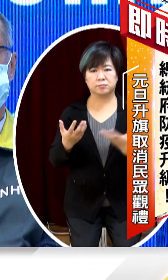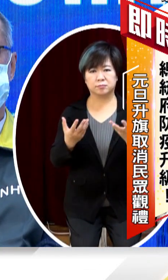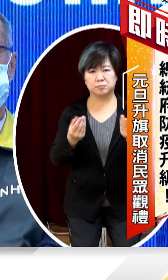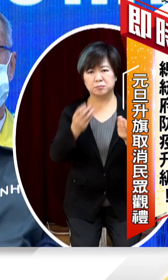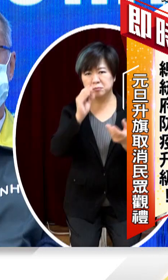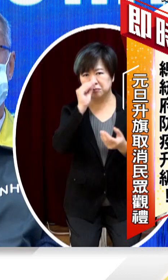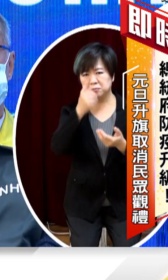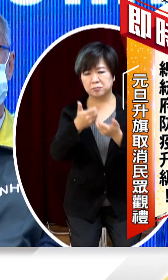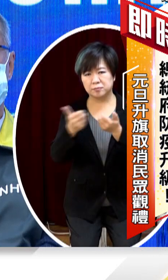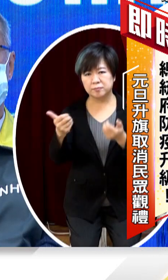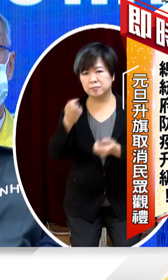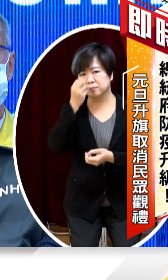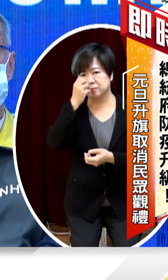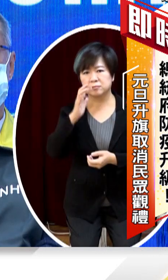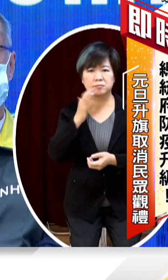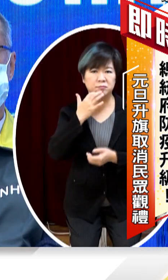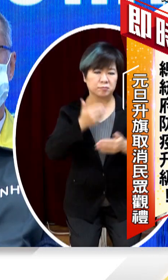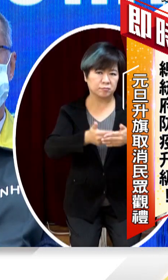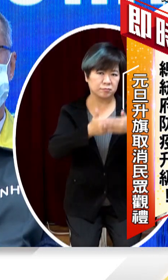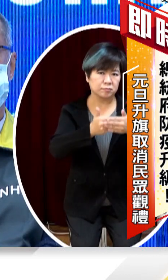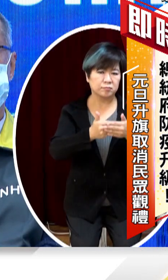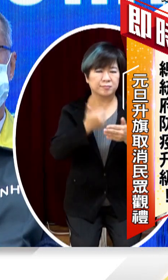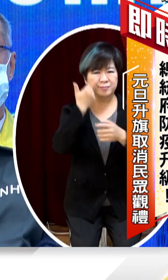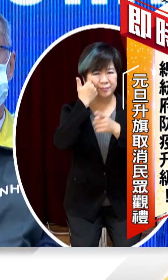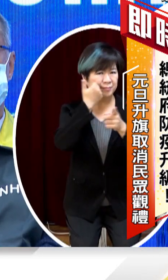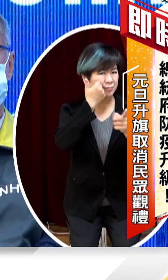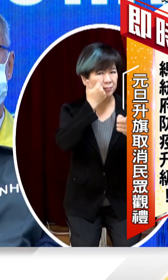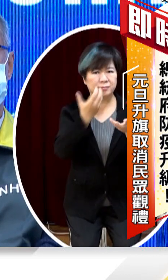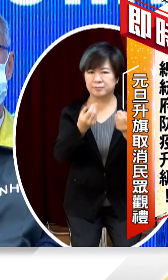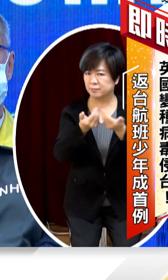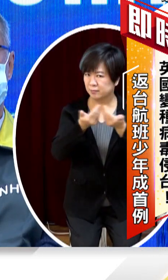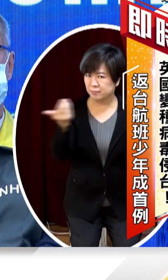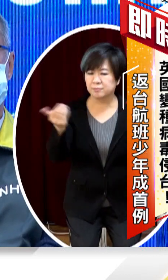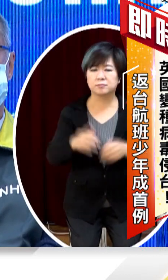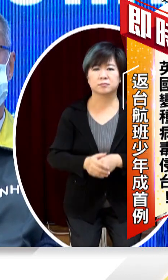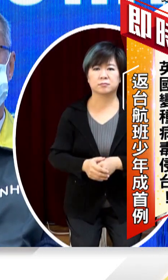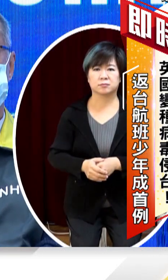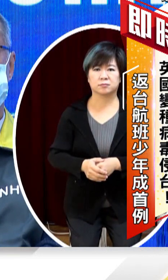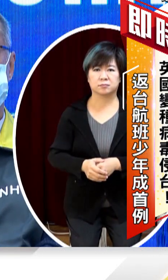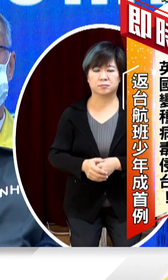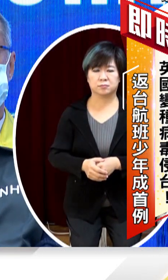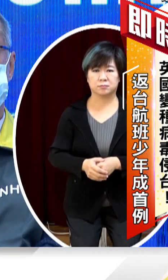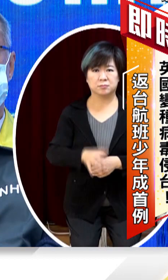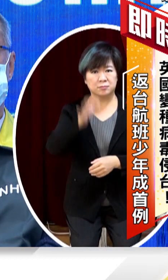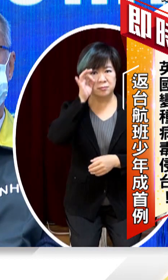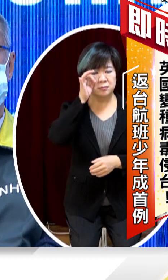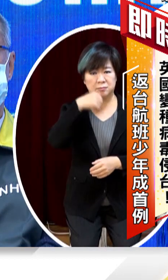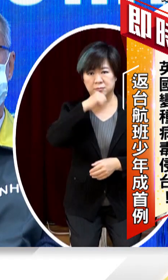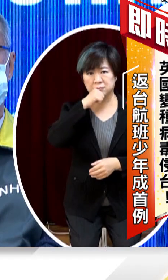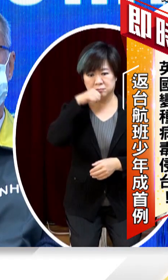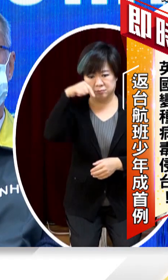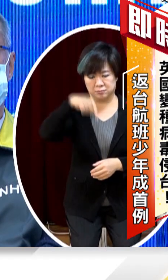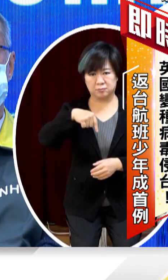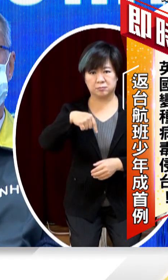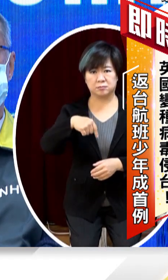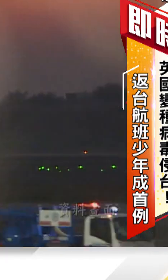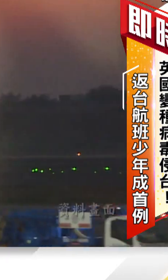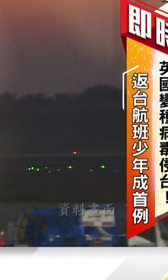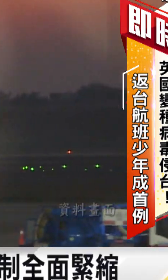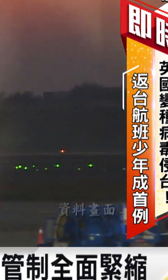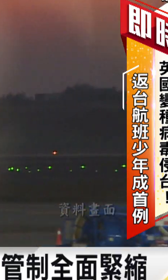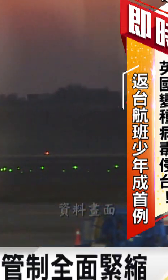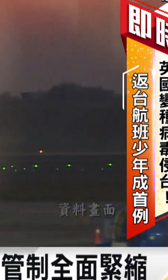分港澳人士或是大陆人士等等。就是有我们的居留证的，他就可以进